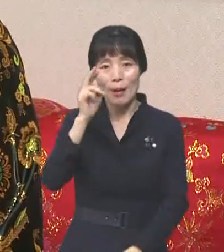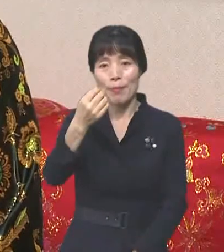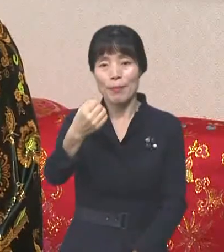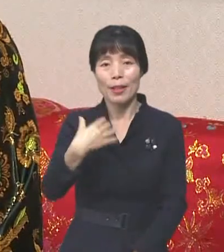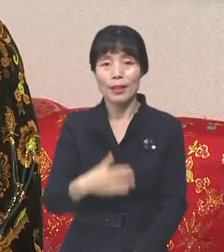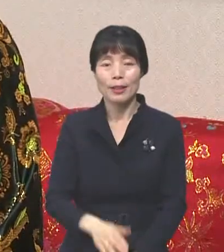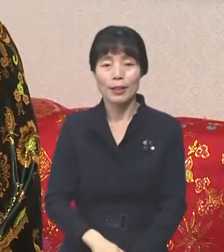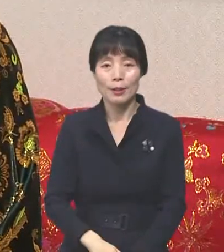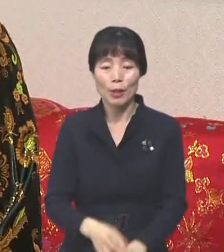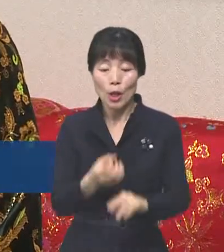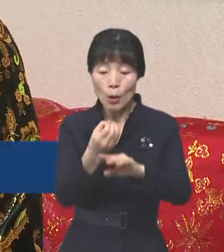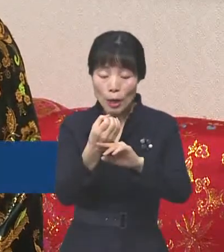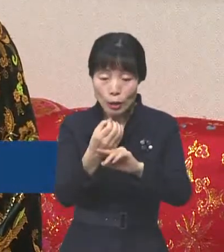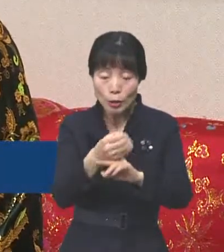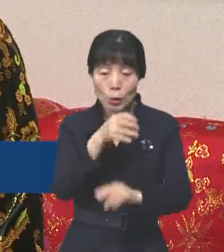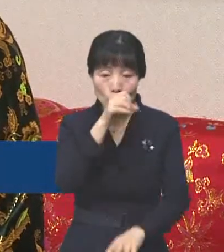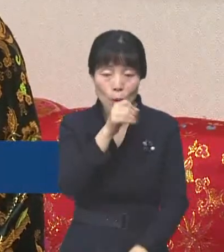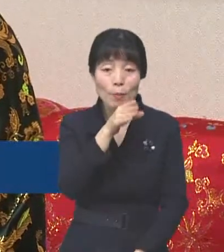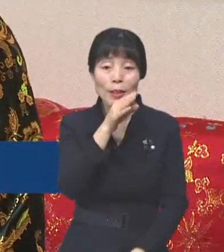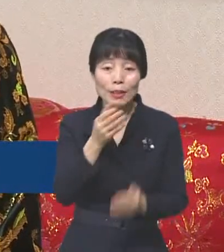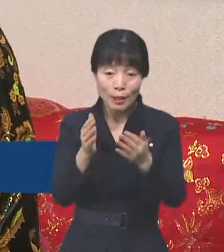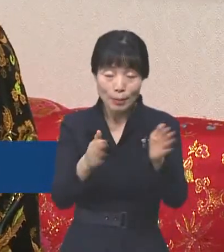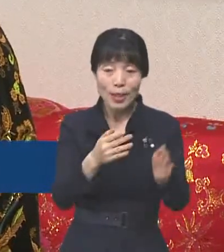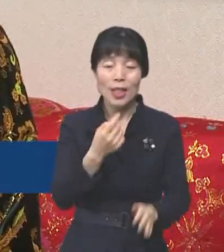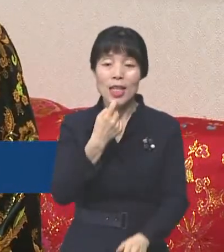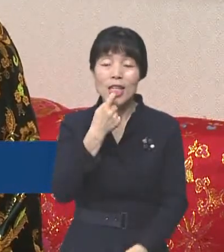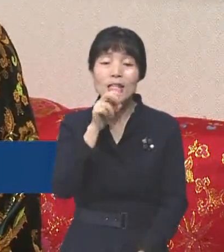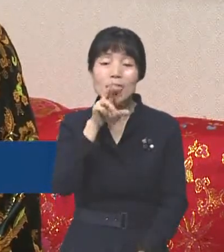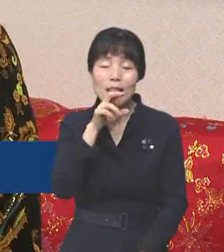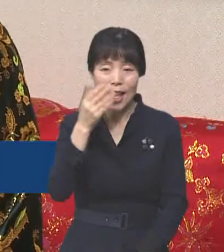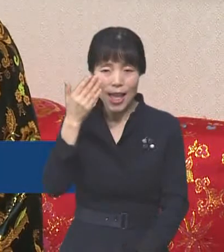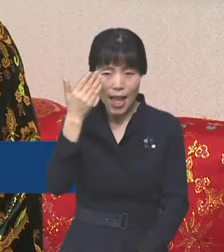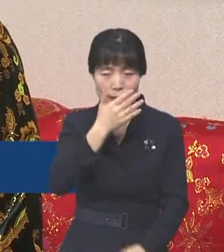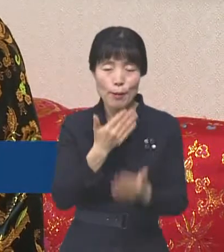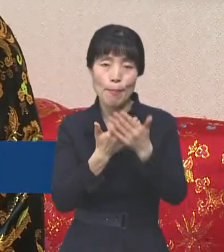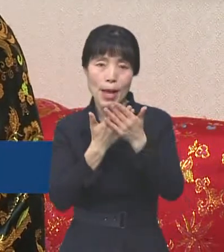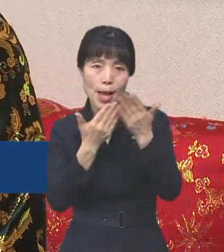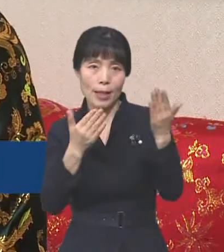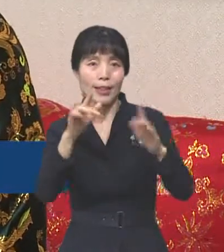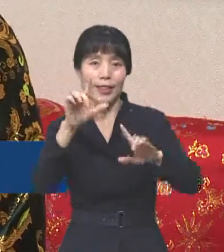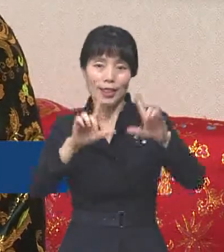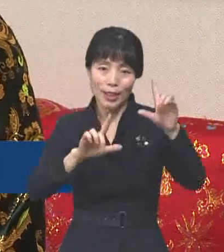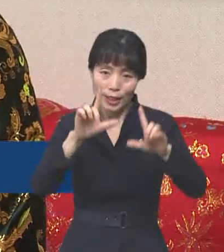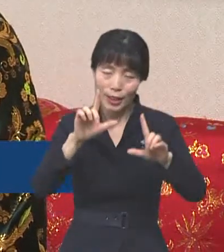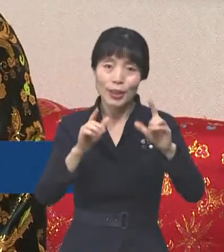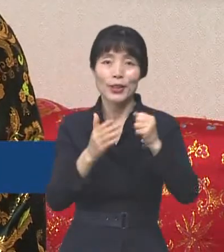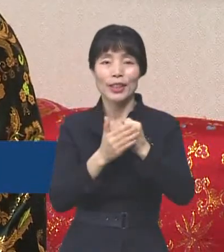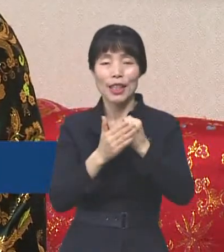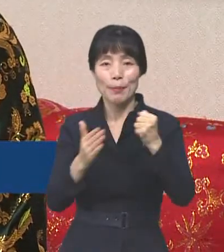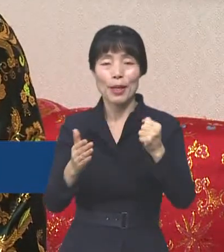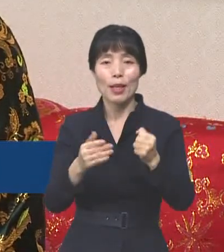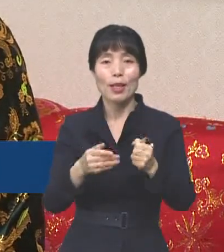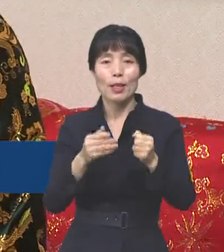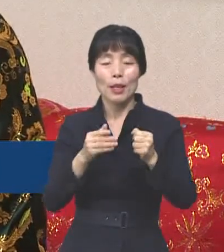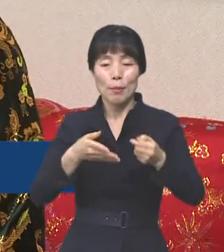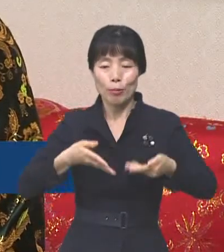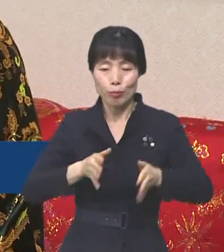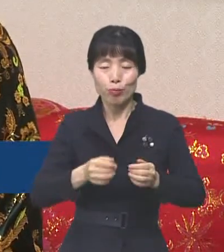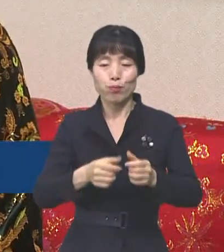뭐 황금도 지지만 흰지는 어쨌든 깨끗하고 밝은 이미지이기 때문에 지 성질 자체가